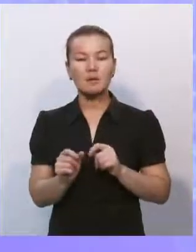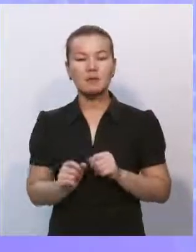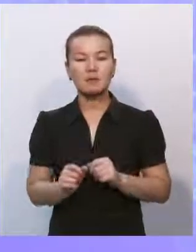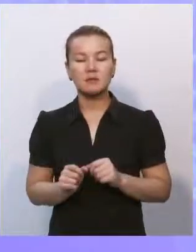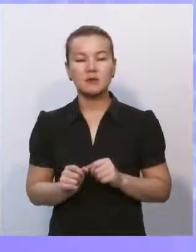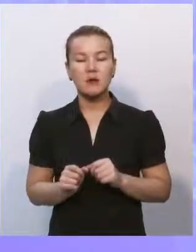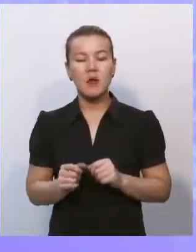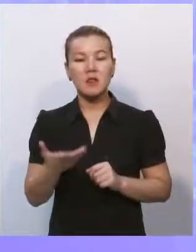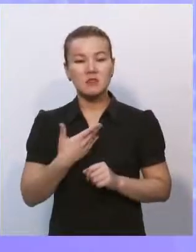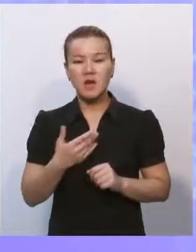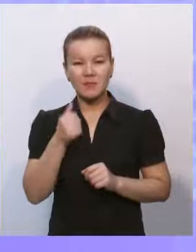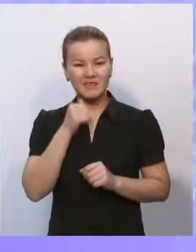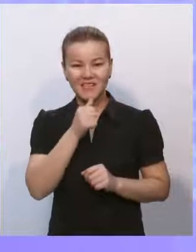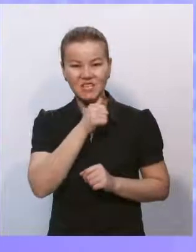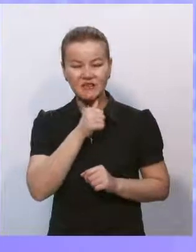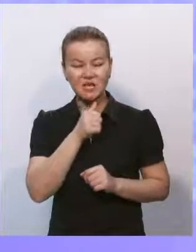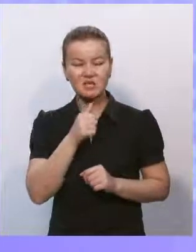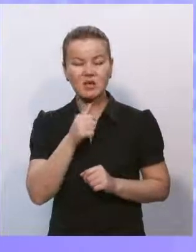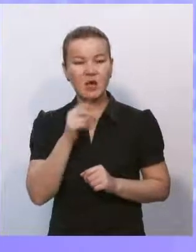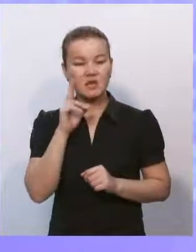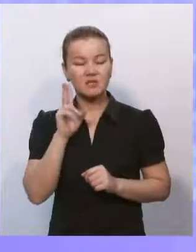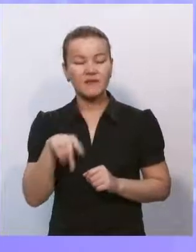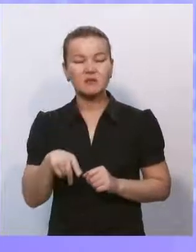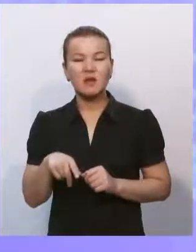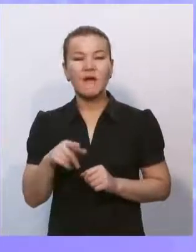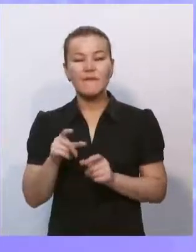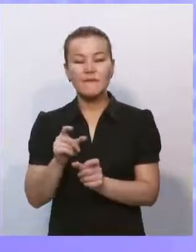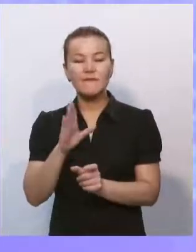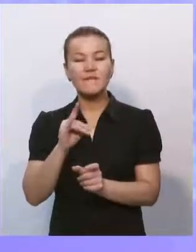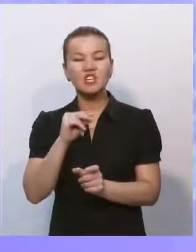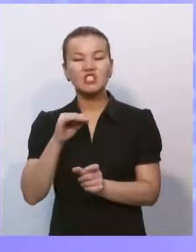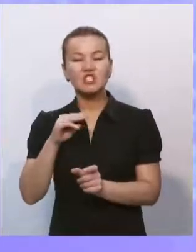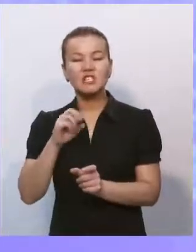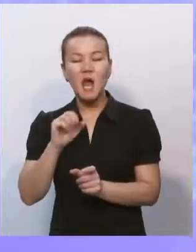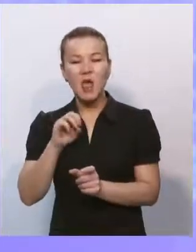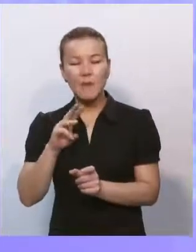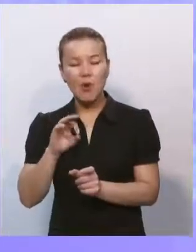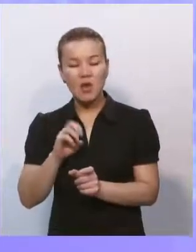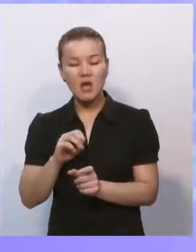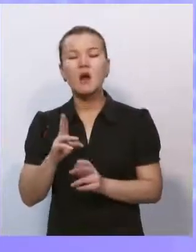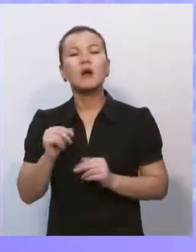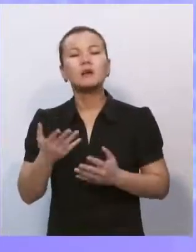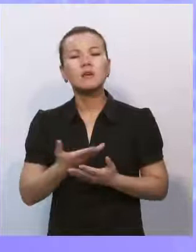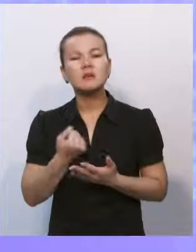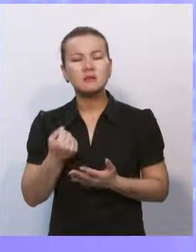нам неизвестно вычитаемое как найти вычитаемое